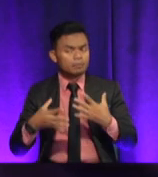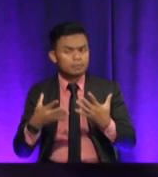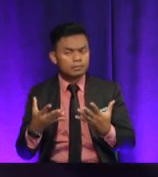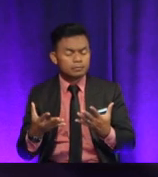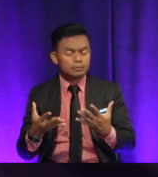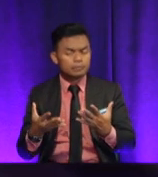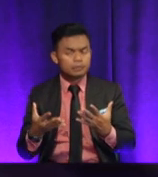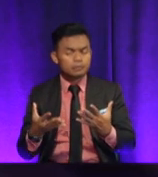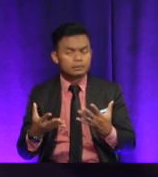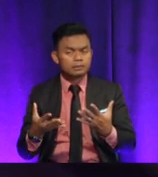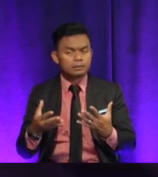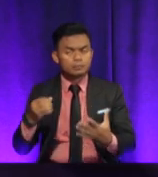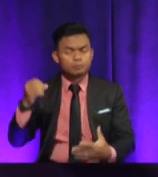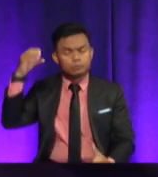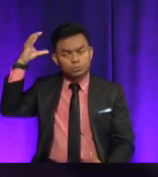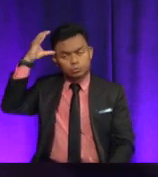begini